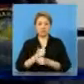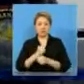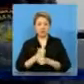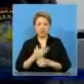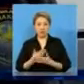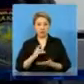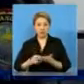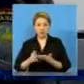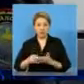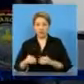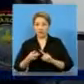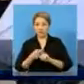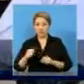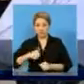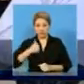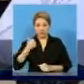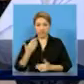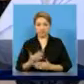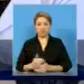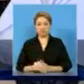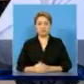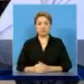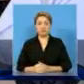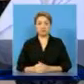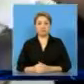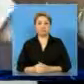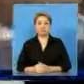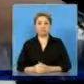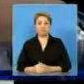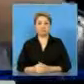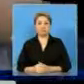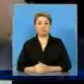олар бүгінгі Бейбіт күннің батырлары. Жансай Әбдікәрімова, Азамат Сауханов, Ақтөбе телеарнасы.